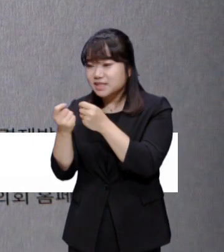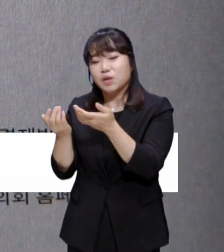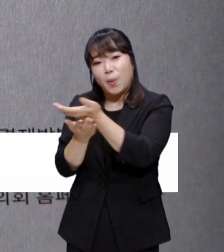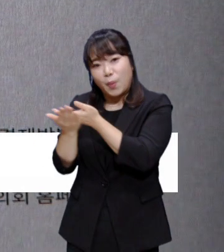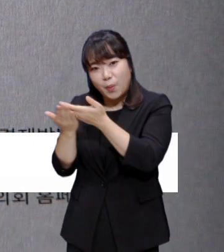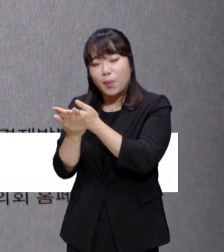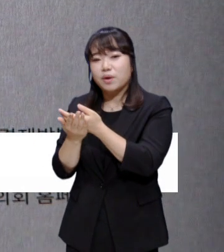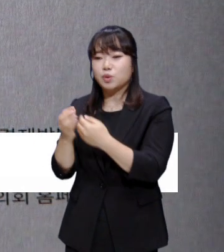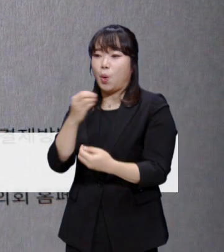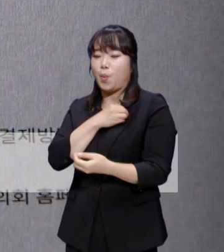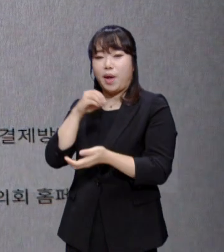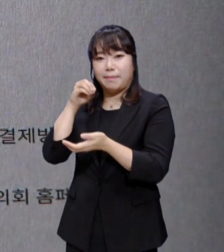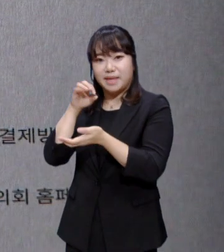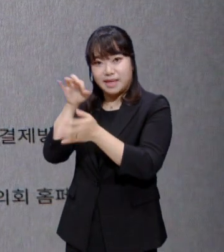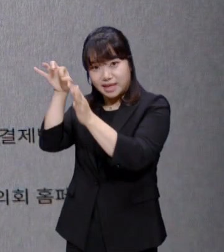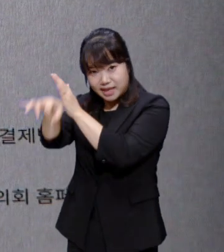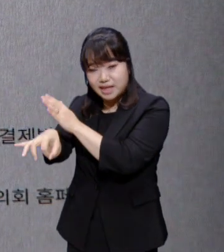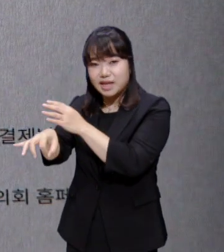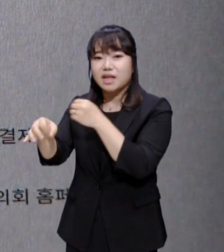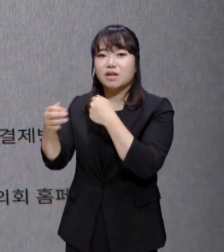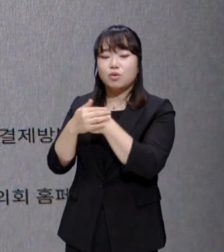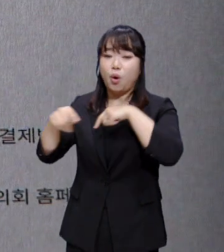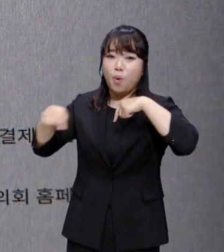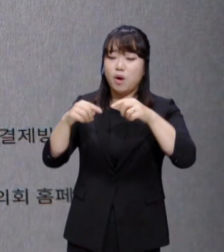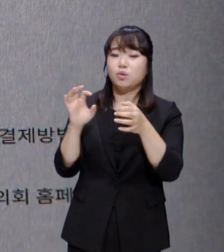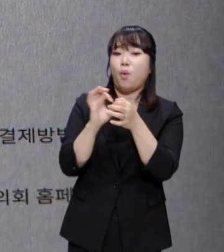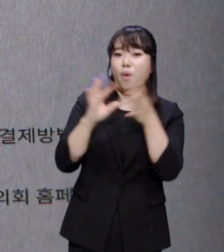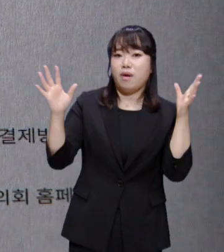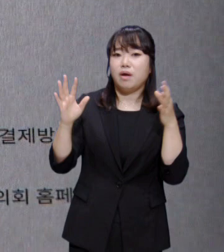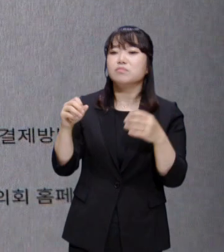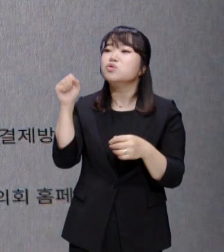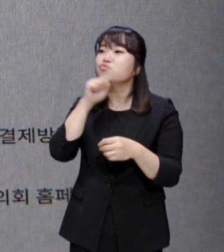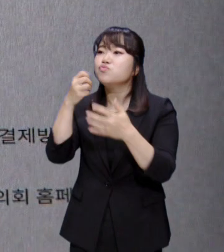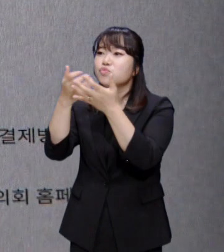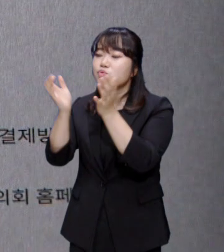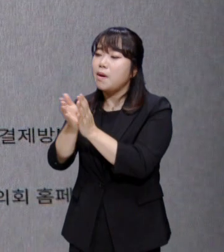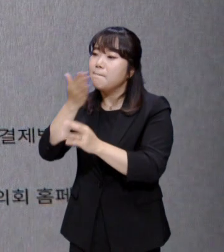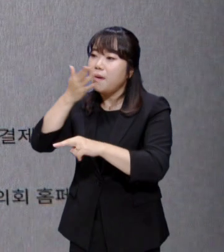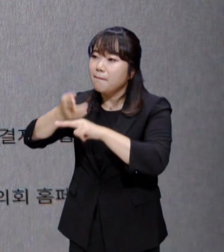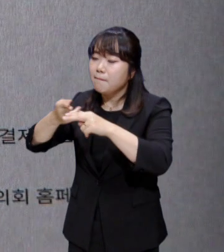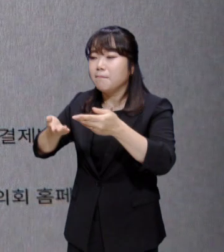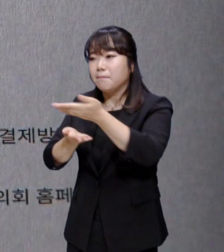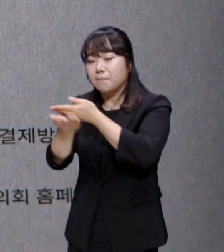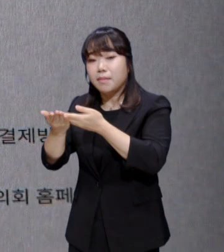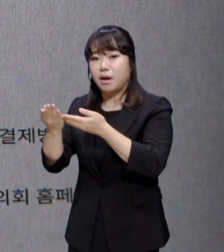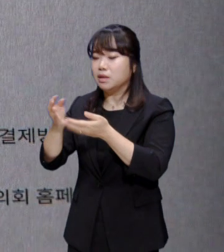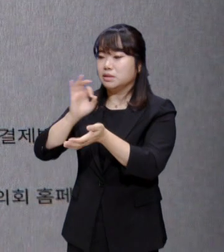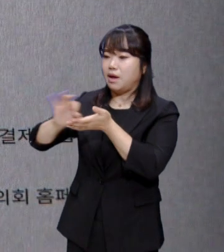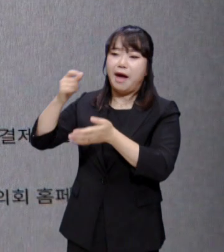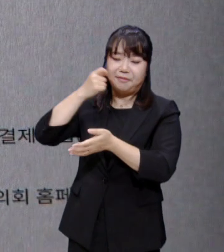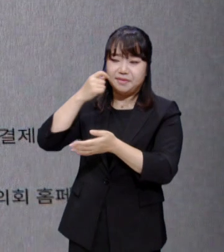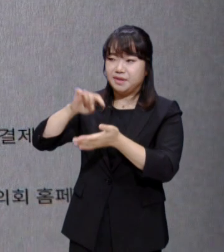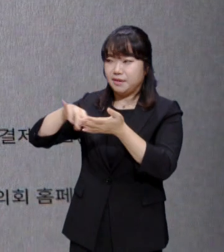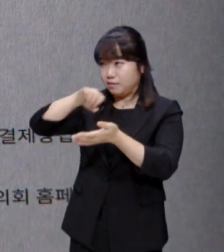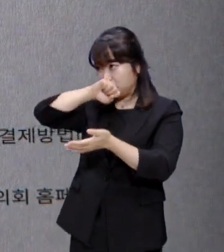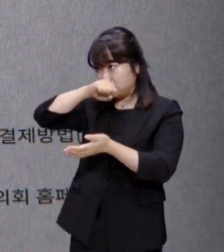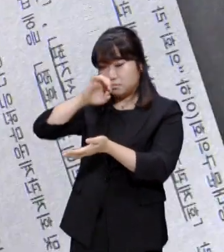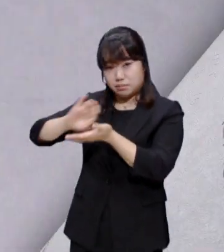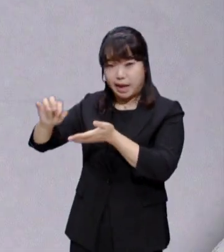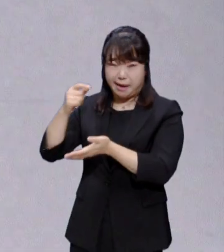내는 각종 회비는 물론 의정 활동과 무관한 동료 의원들 간 식사도 사용할 수 없다고 명시돼